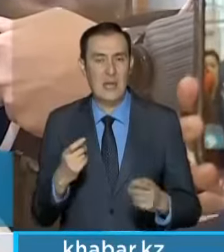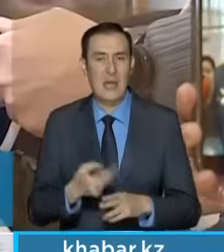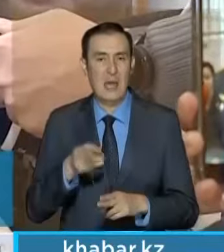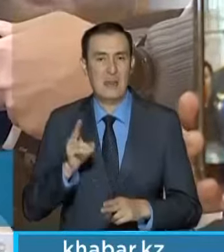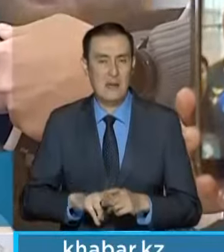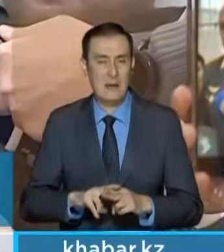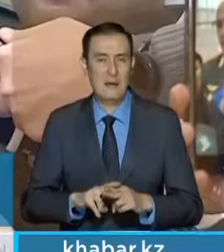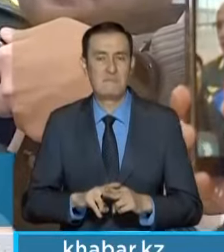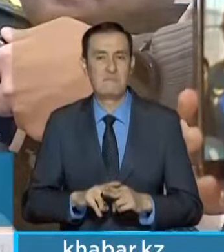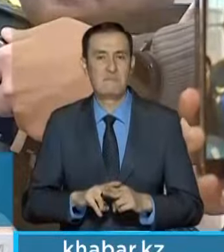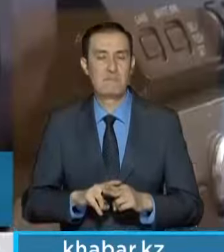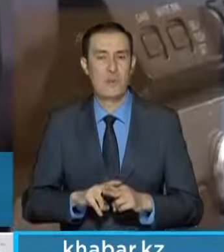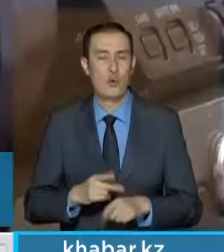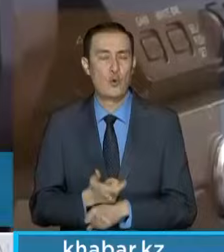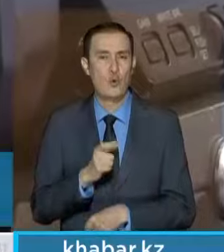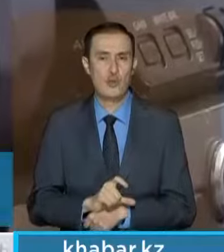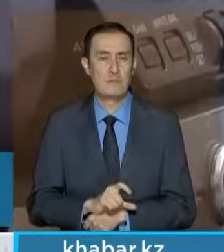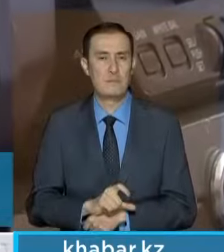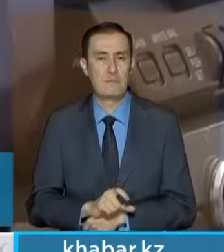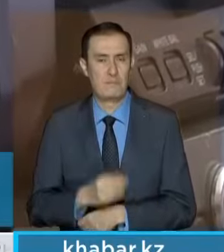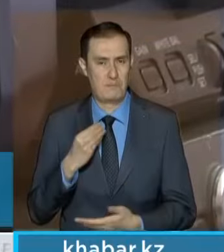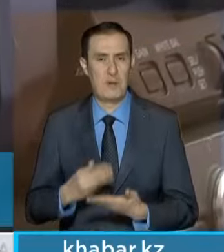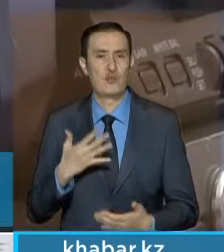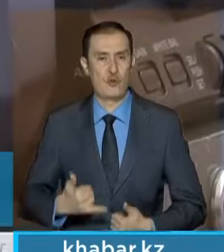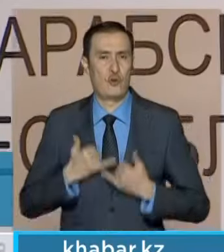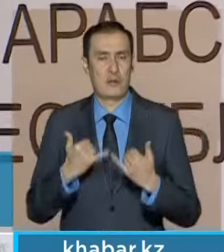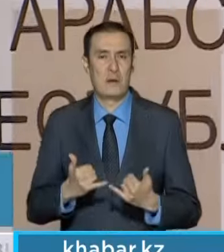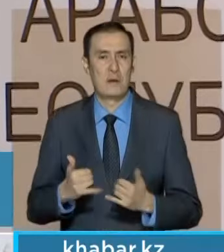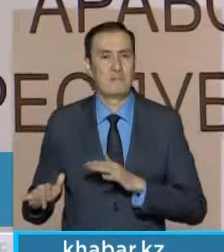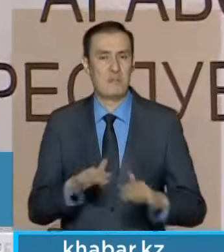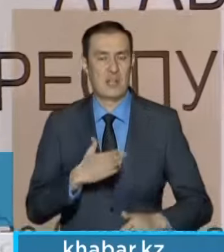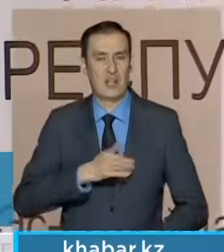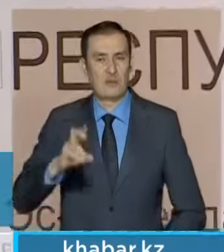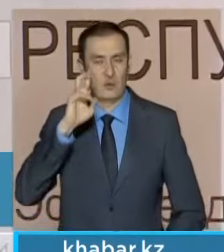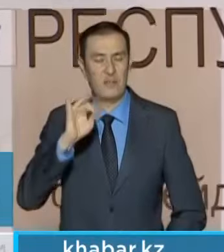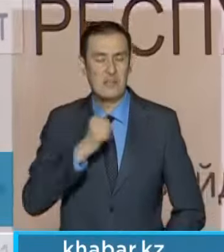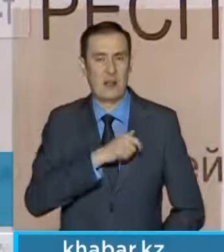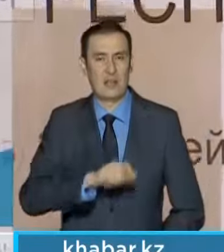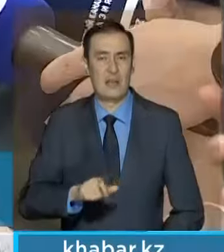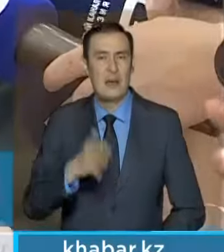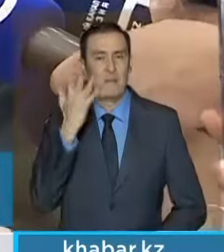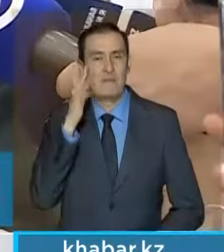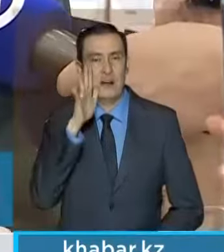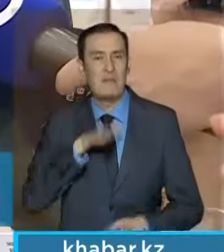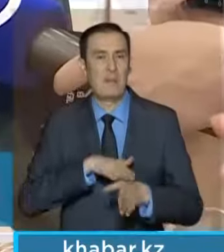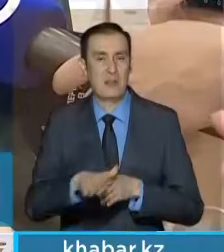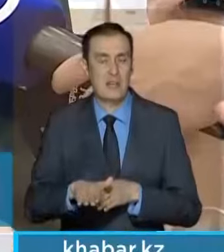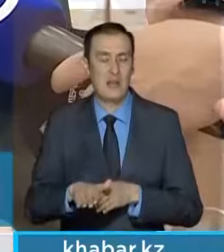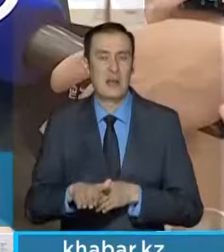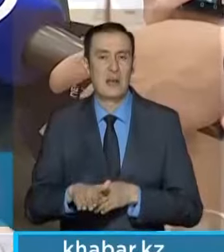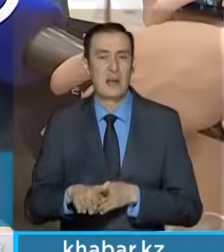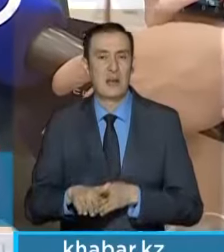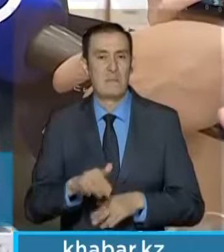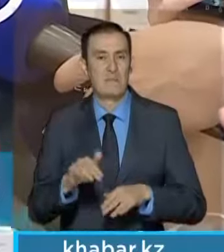это, знаете, это очень почетная миссия для нашего государства и для военнослужащих. При выполнении миротворческих